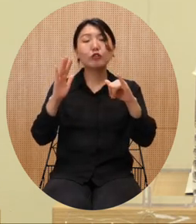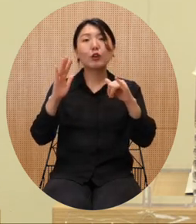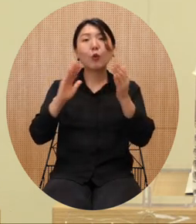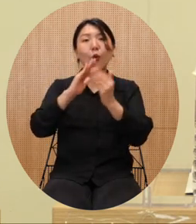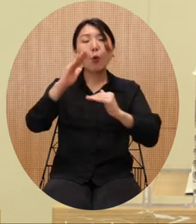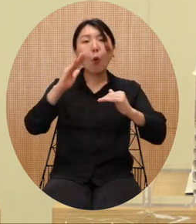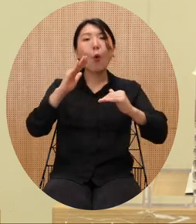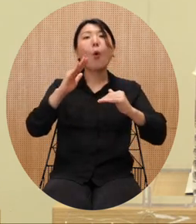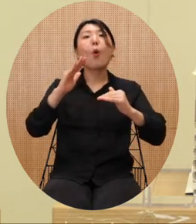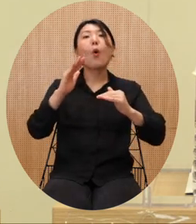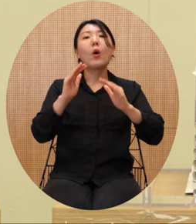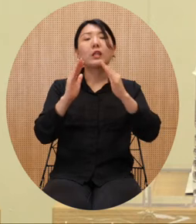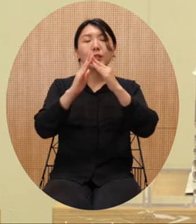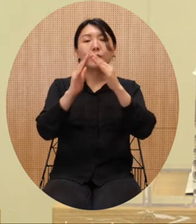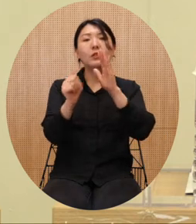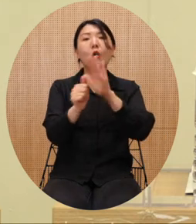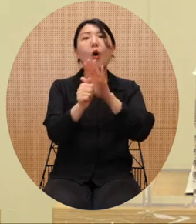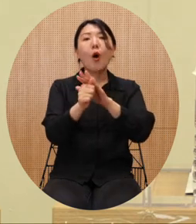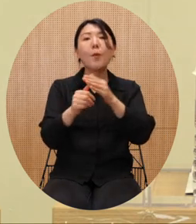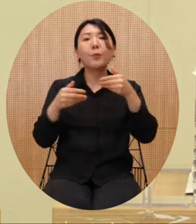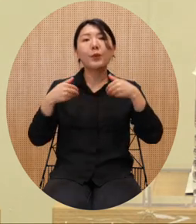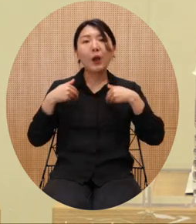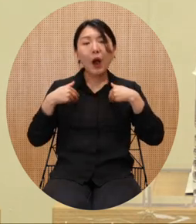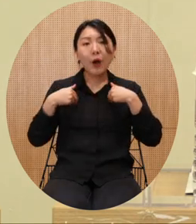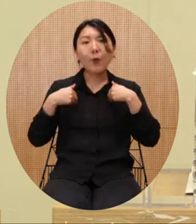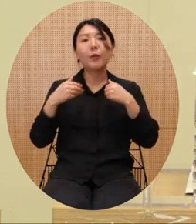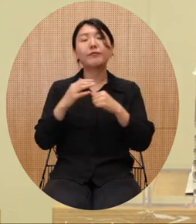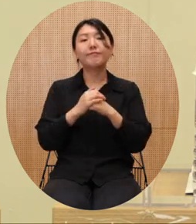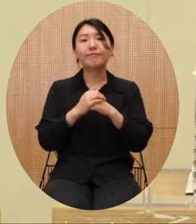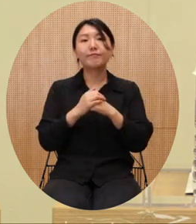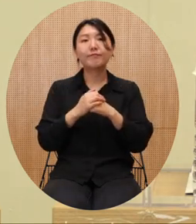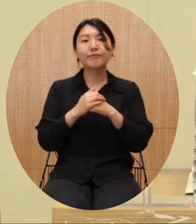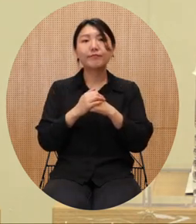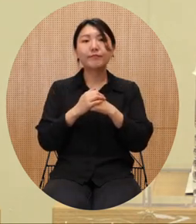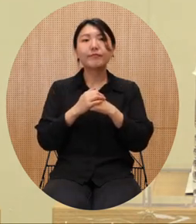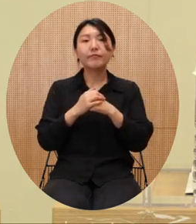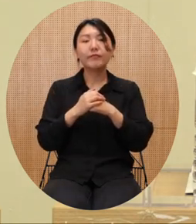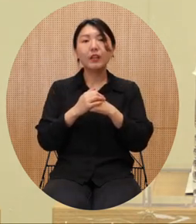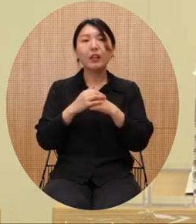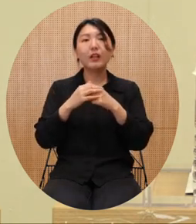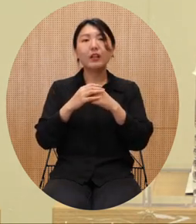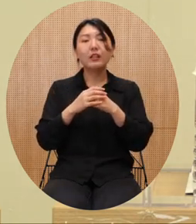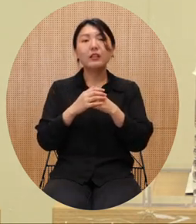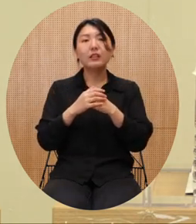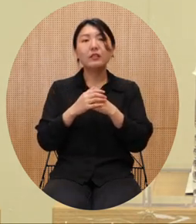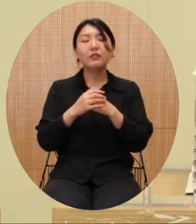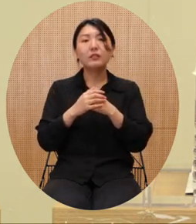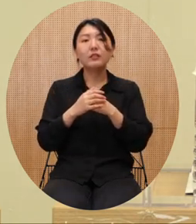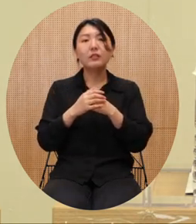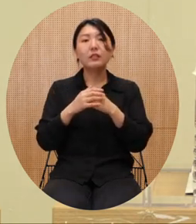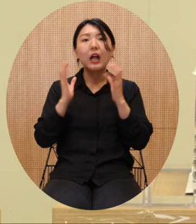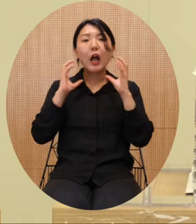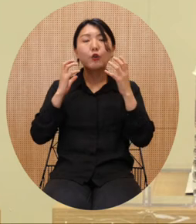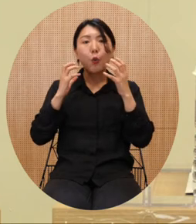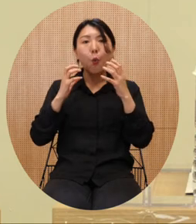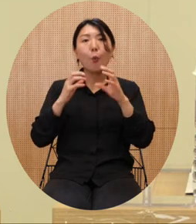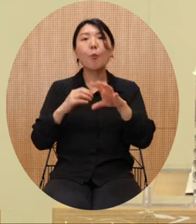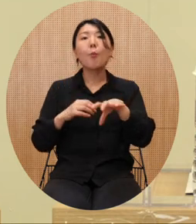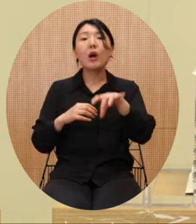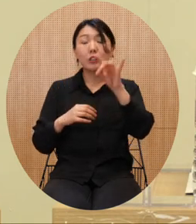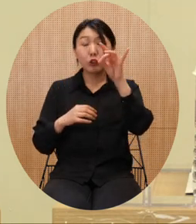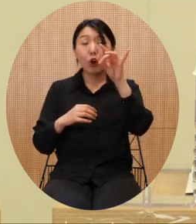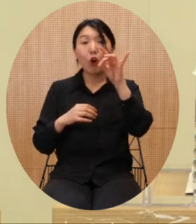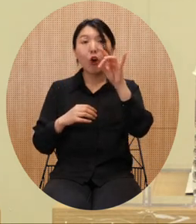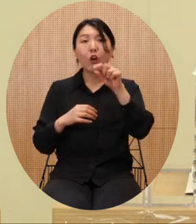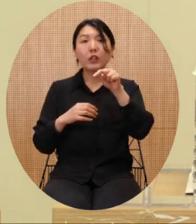대해서도 공공주택 지원이 필요하다. 특히 다자녀형을 2인 이상으로 제한하고 있는데 1인한테도 제공할 필요가 있다는 거고 아동